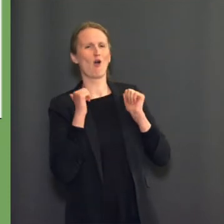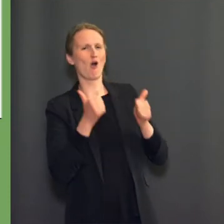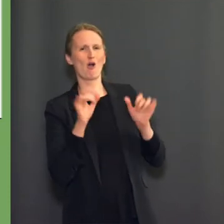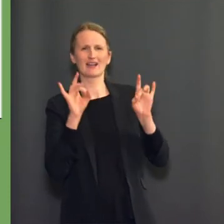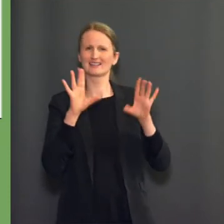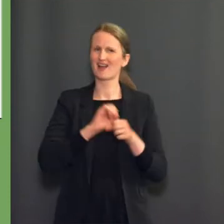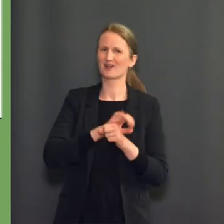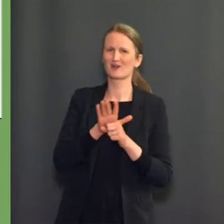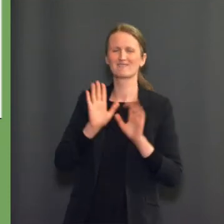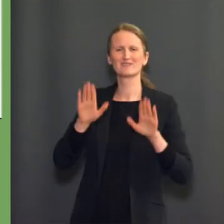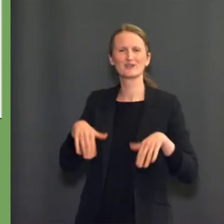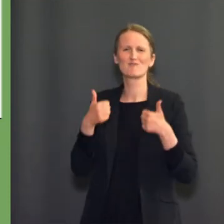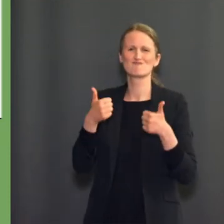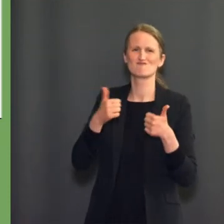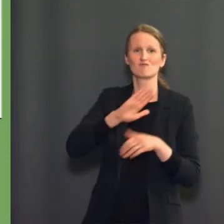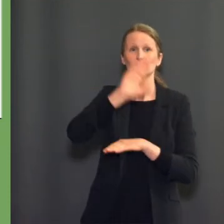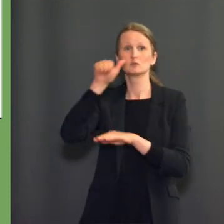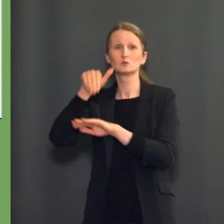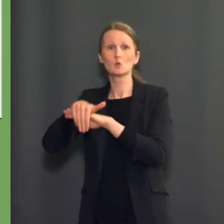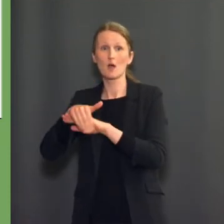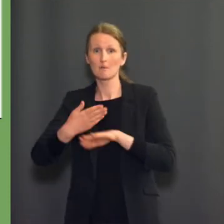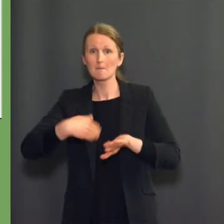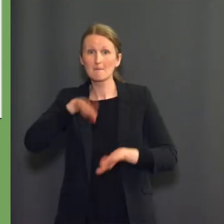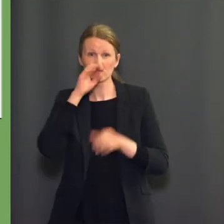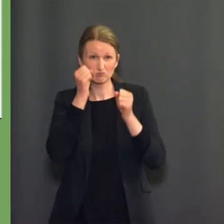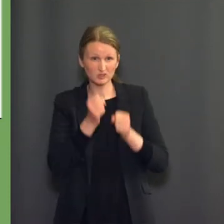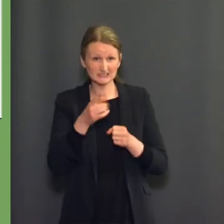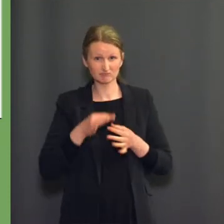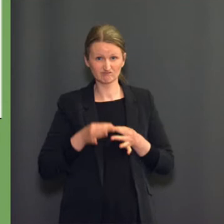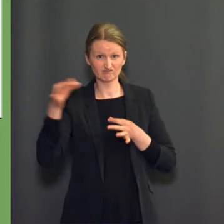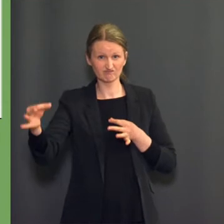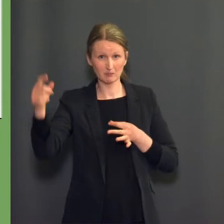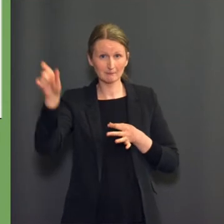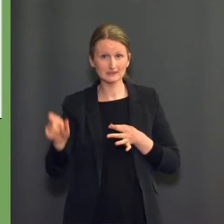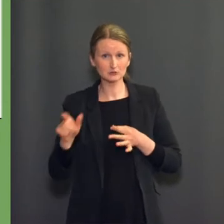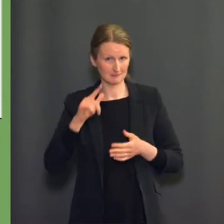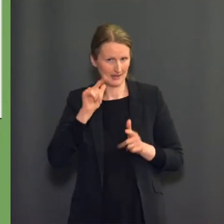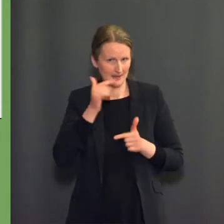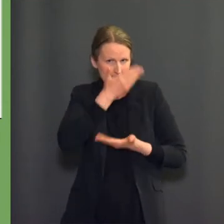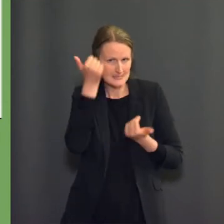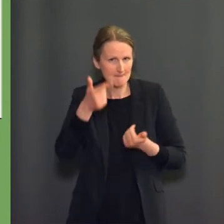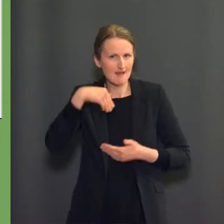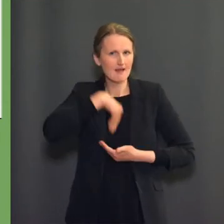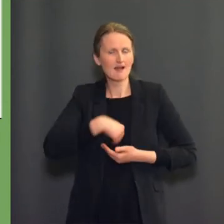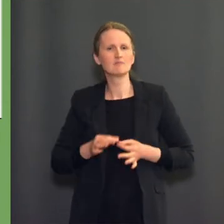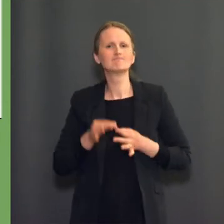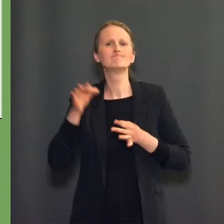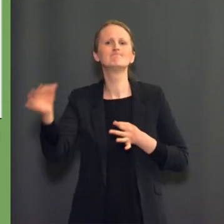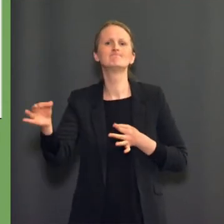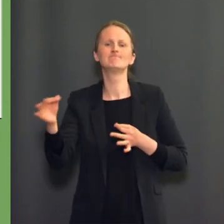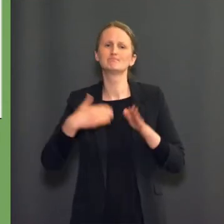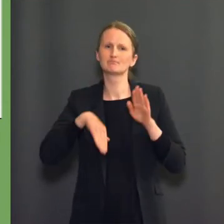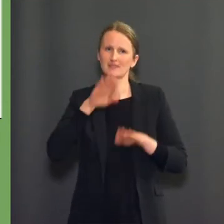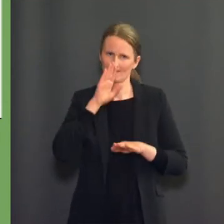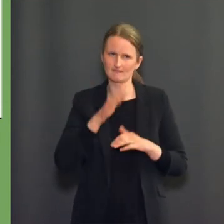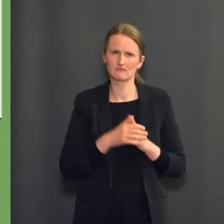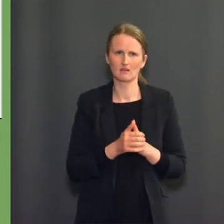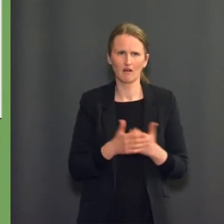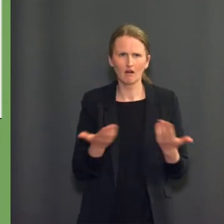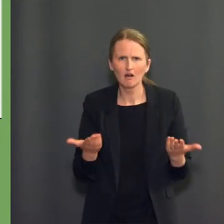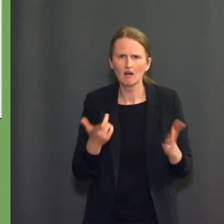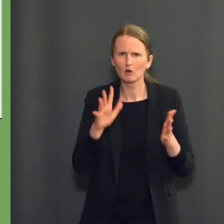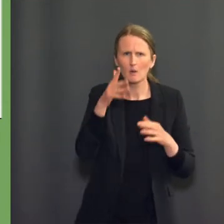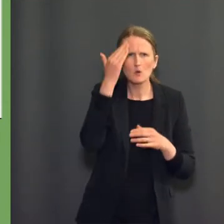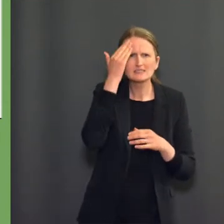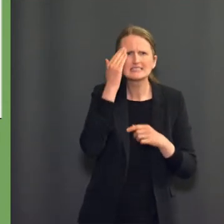voyez la petite plaquette, un test négatif se traduit par une seule ligne qui devient visible au niveau du C, au